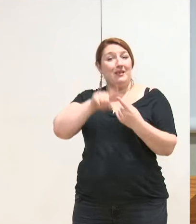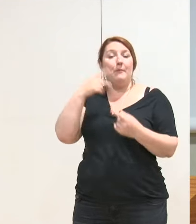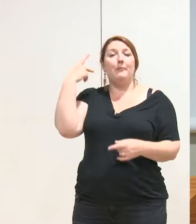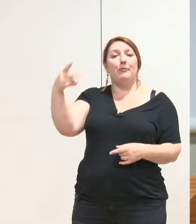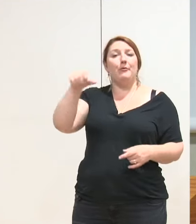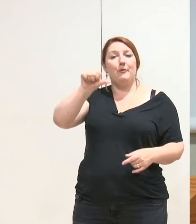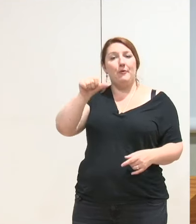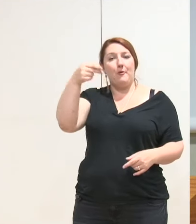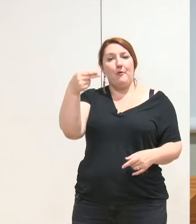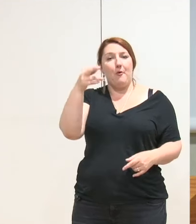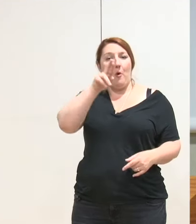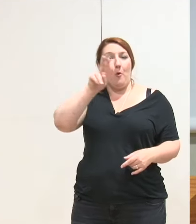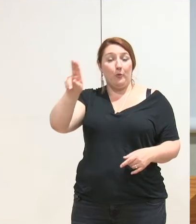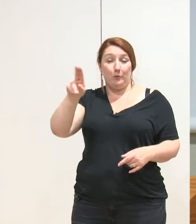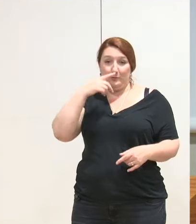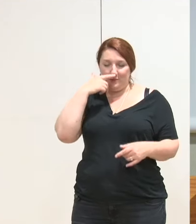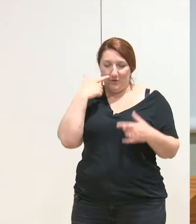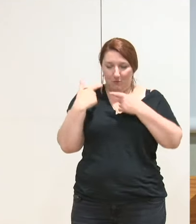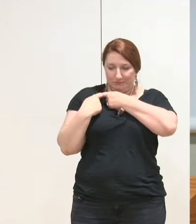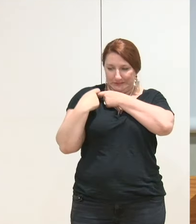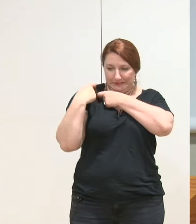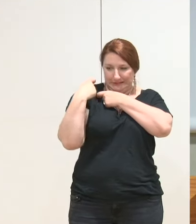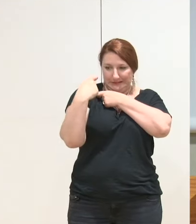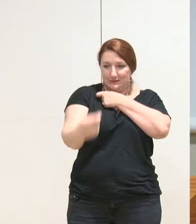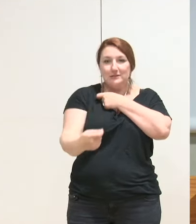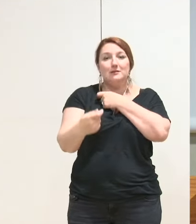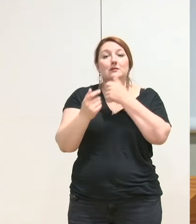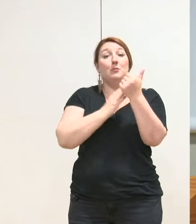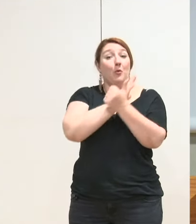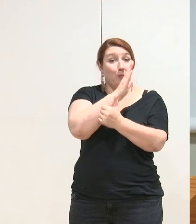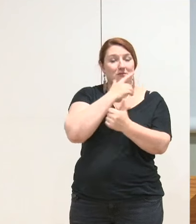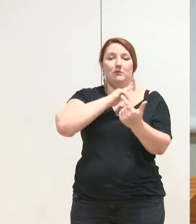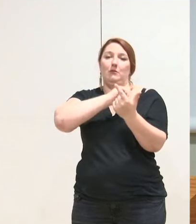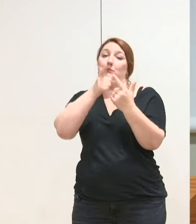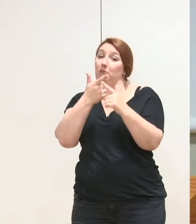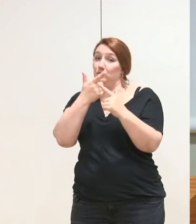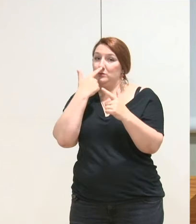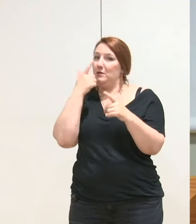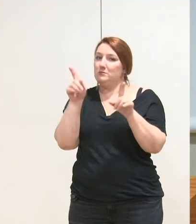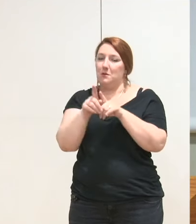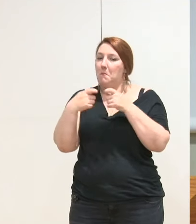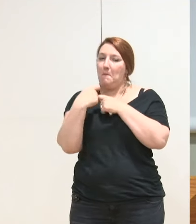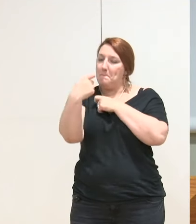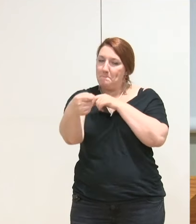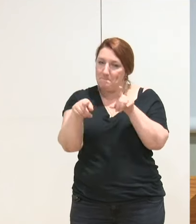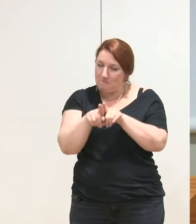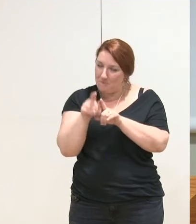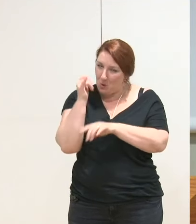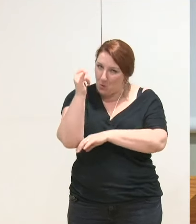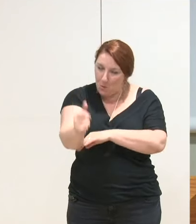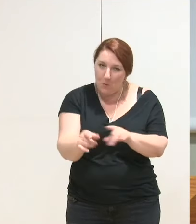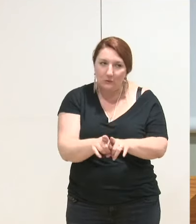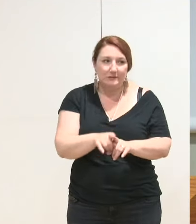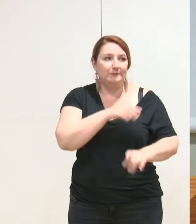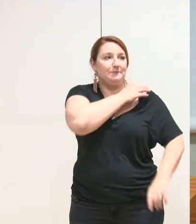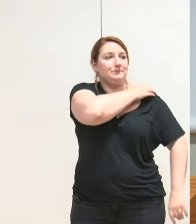euh se sont un petit peu étirés dans le temps on peut penser que ce volet 2 sera également étiré dans le temps c'est dans cette phase là que